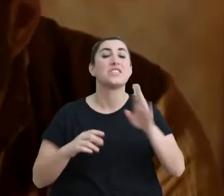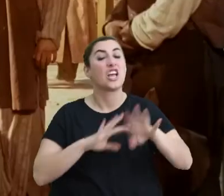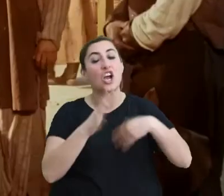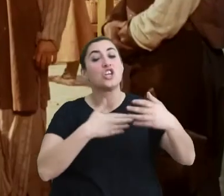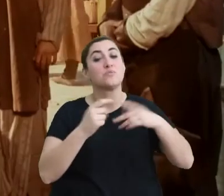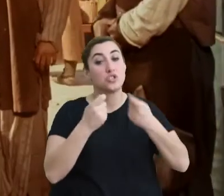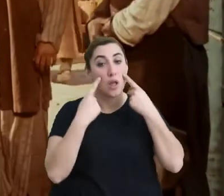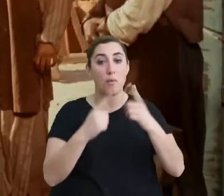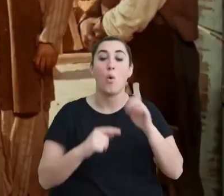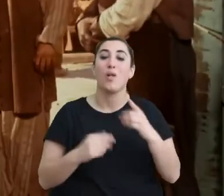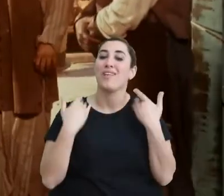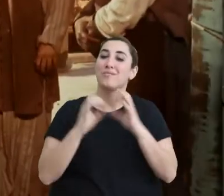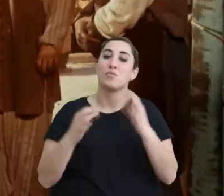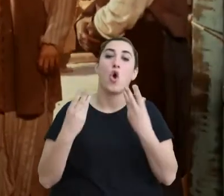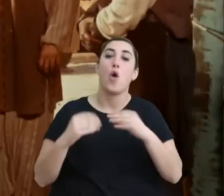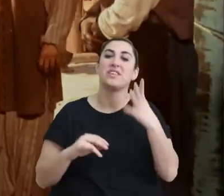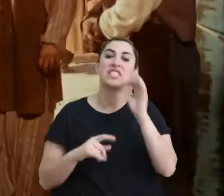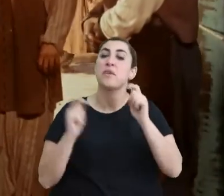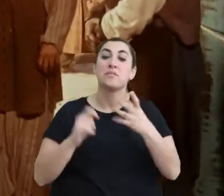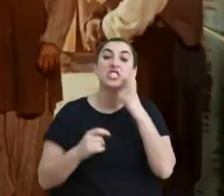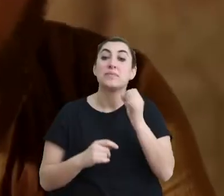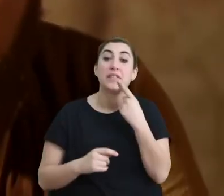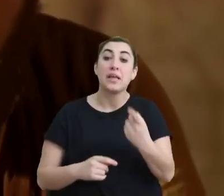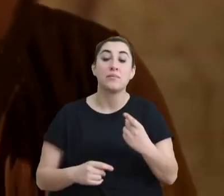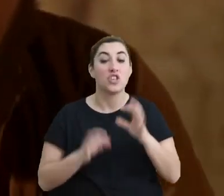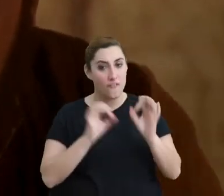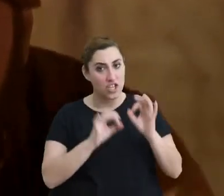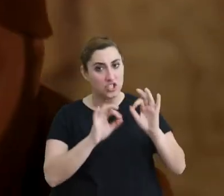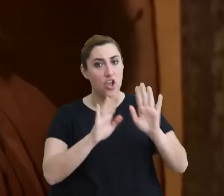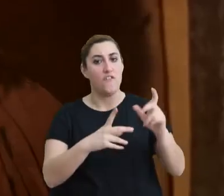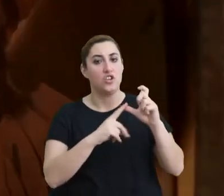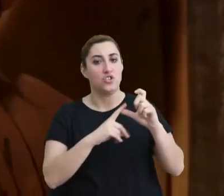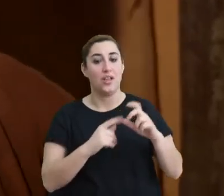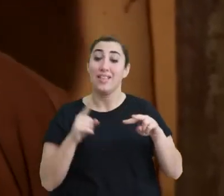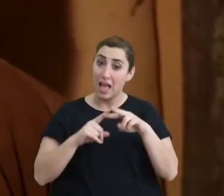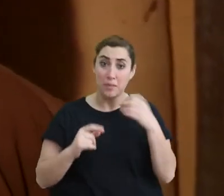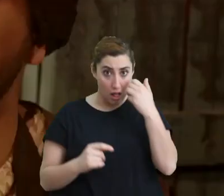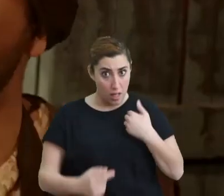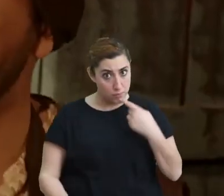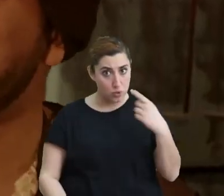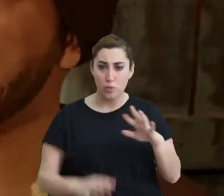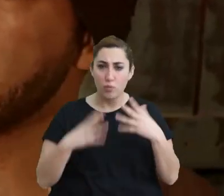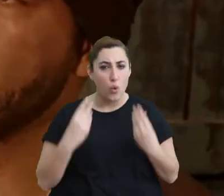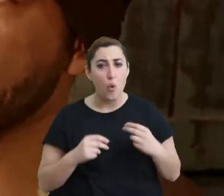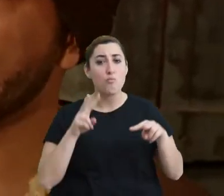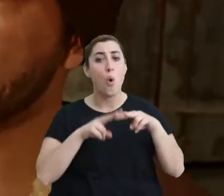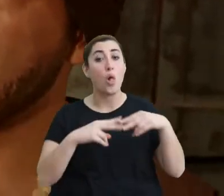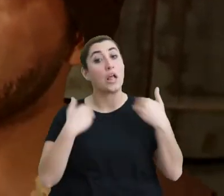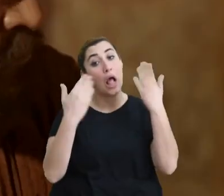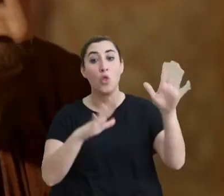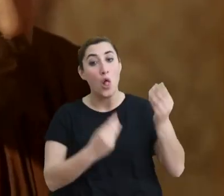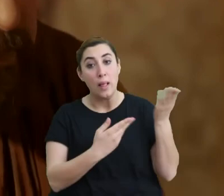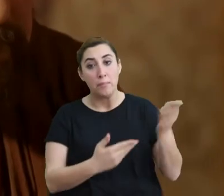bak hadi. Öyle hüküm olmaz. Kim görmüş, kim bilmiş? Yavaş gel Şahin ağa. Atma ağa, yalan mı konuşur? Moğol kadısıdır bu olsa